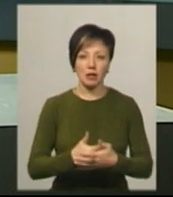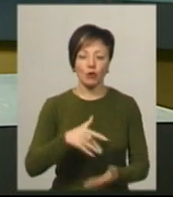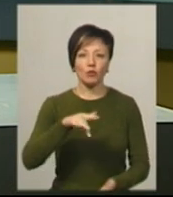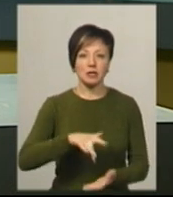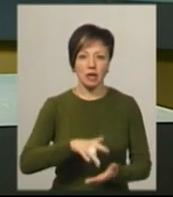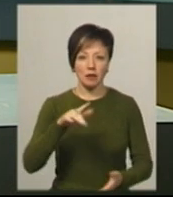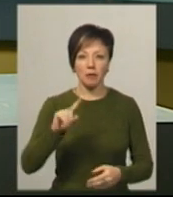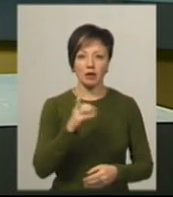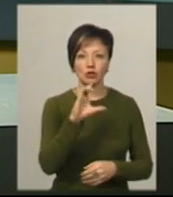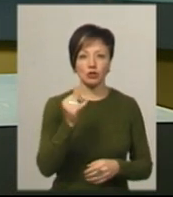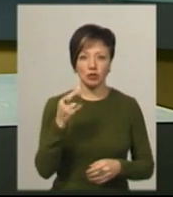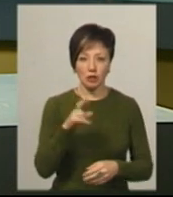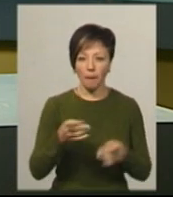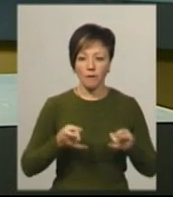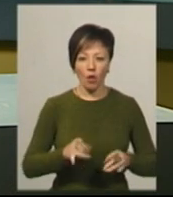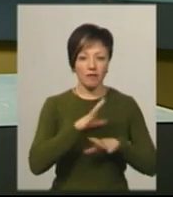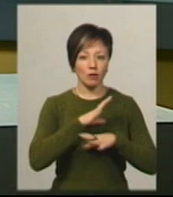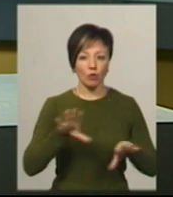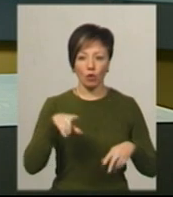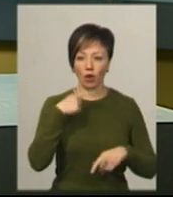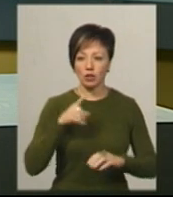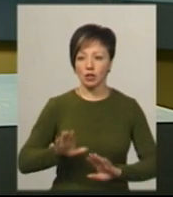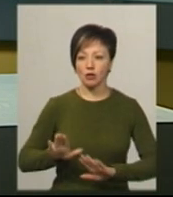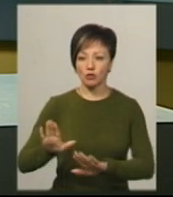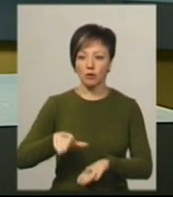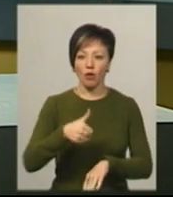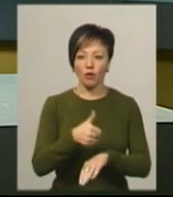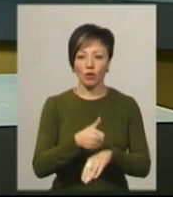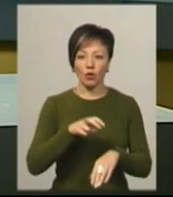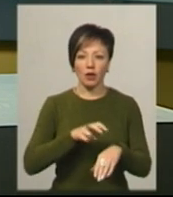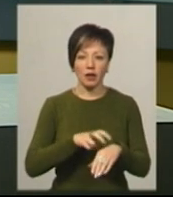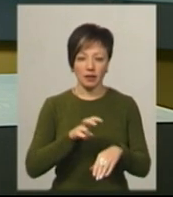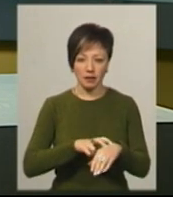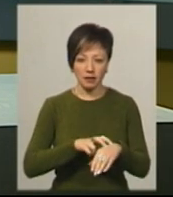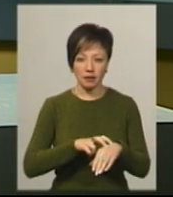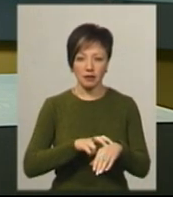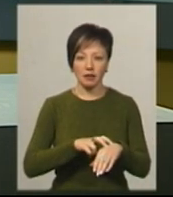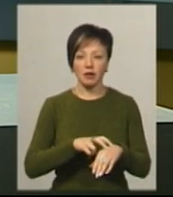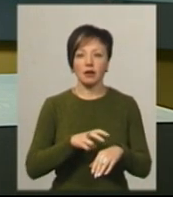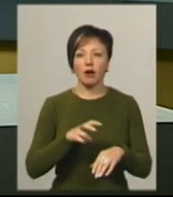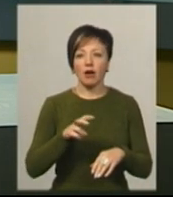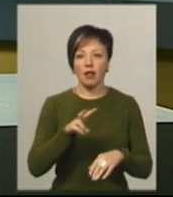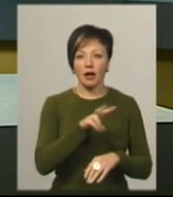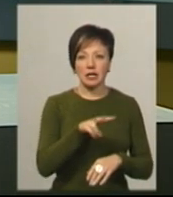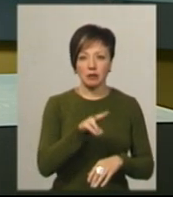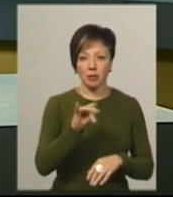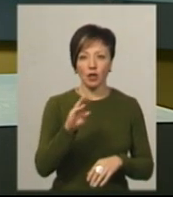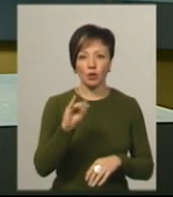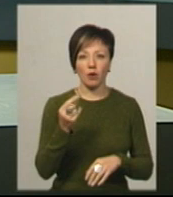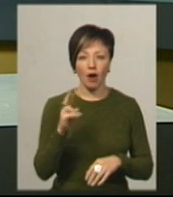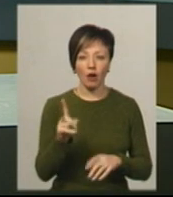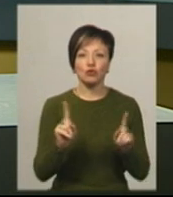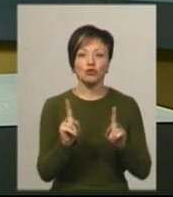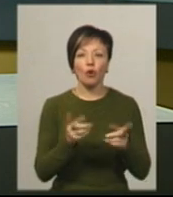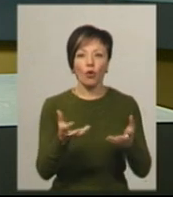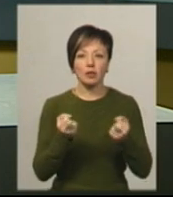перинатальному центрі 1 січня пологів не було, каже заступник головного лікаря з акушерсько-гінекологічної допомоги Лариса Притуляк. Що